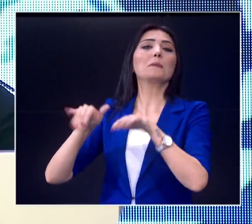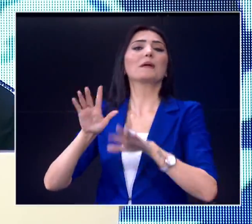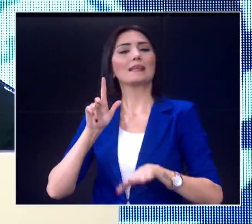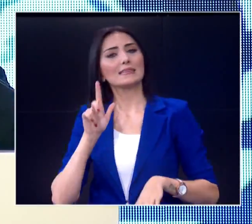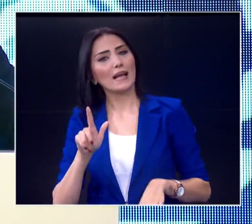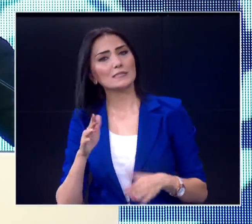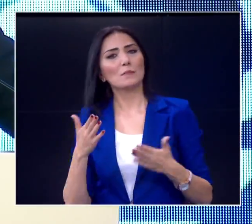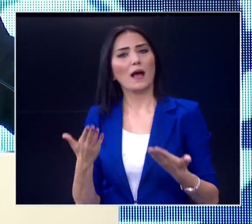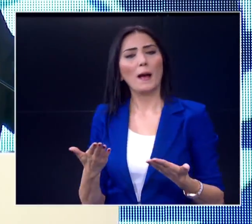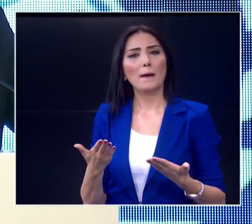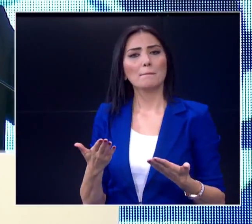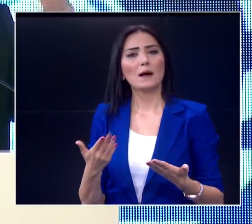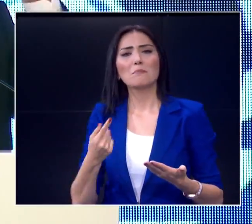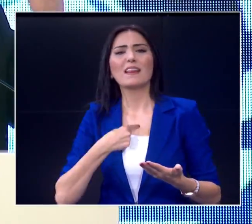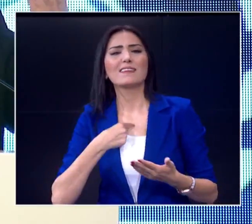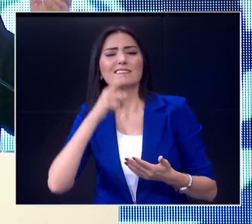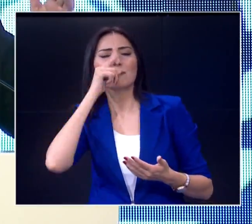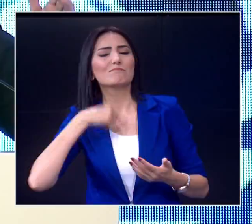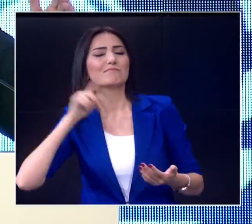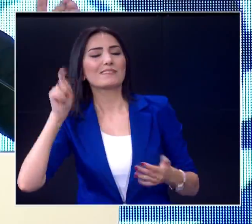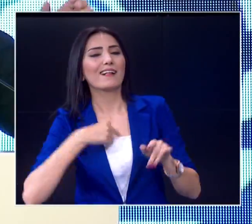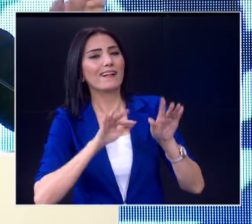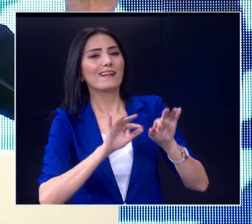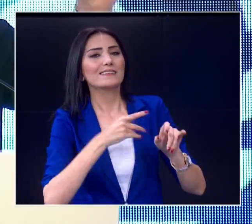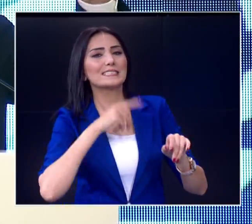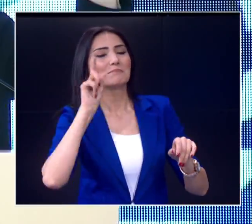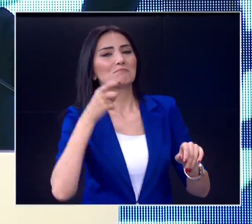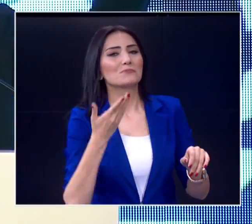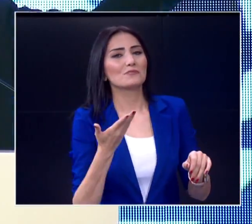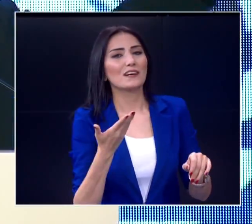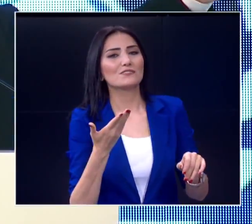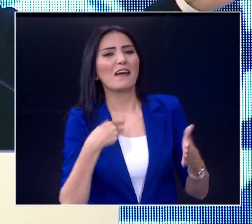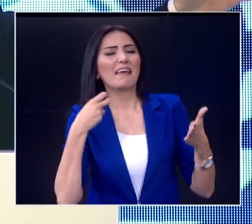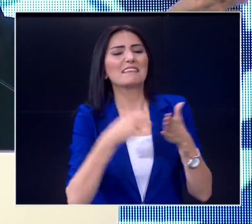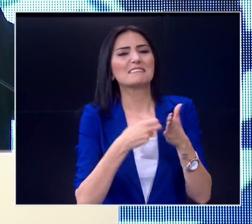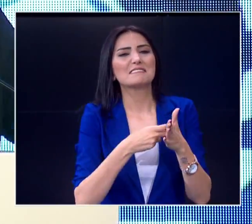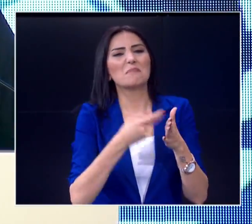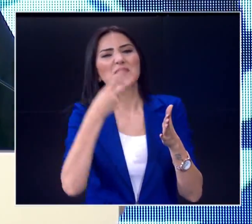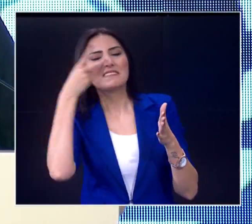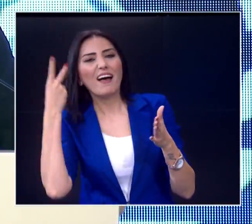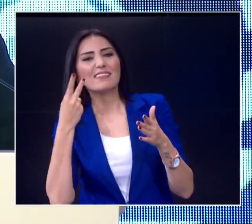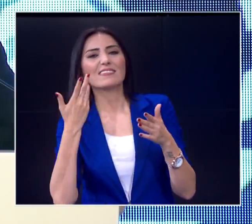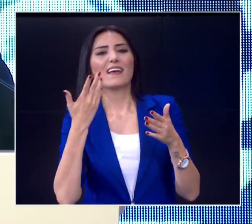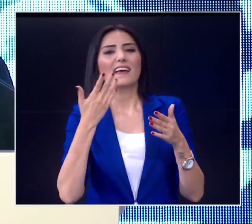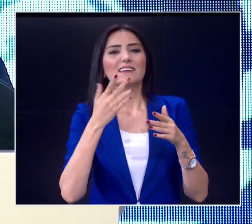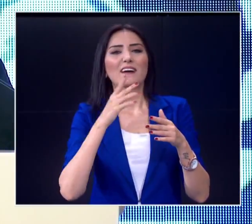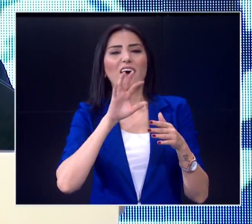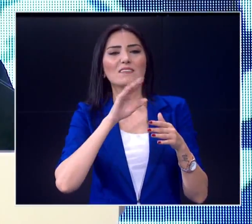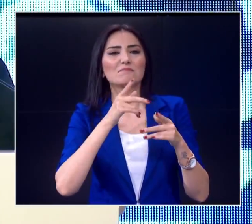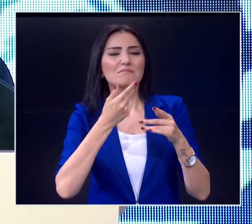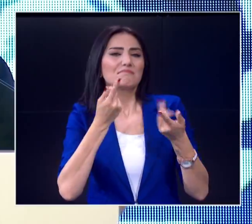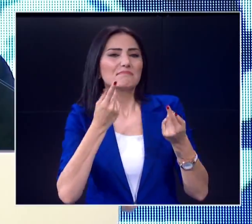gerekir. Aman canım beni kim bulacak? İşte isim sahte, hesap yurt